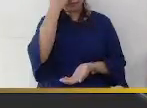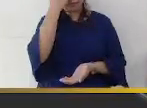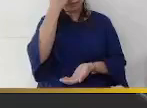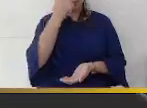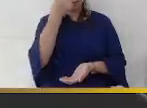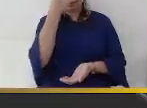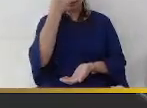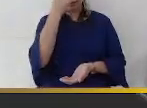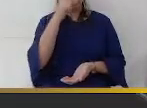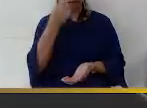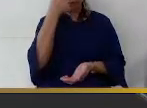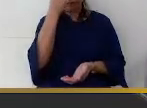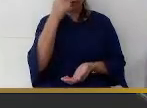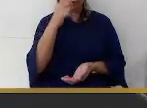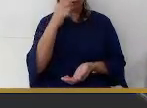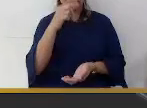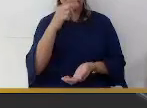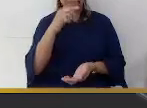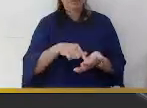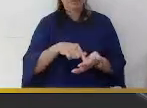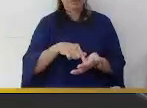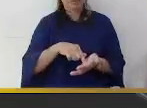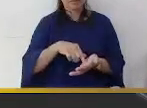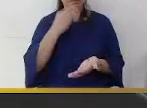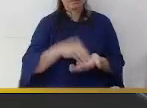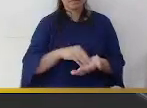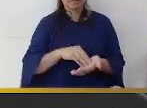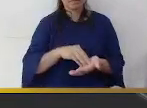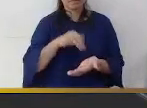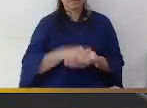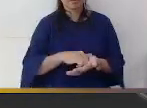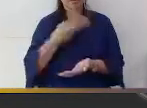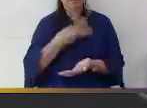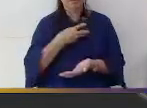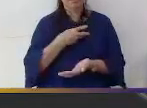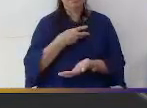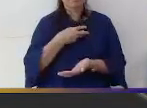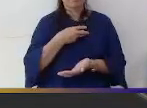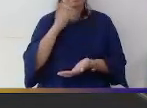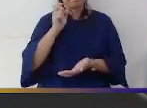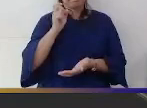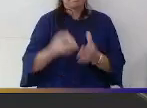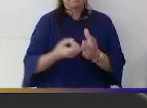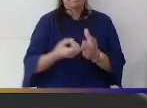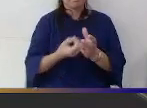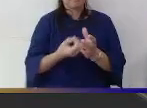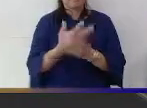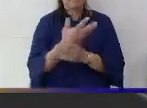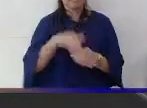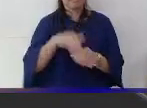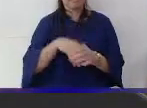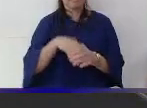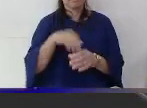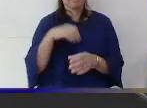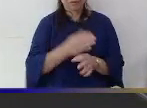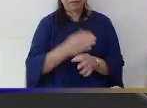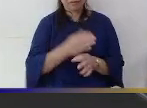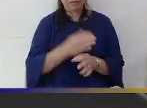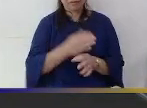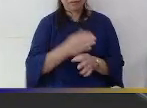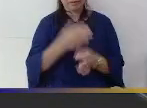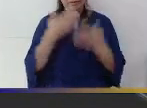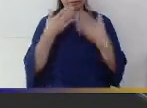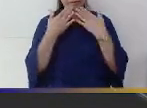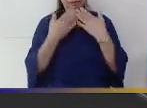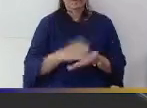to understand this lesson properly Oh God so that we will be more steadfast on our faith once again Oh God salamat at Kami po a dinala niyo